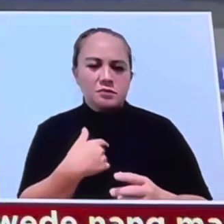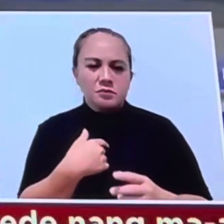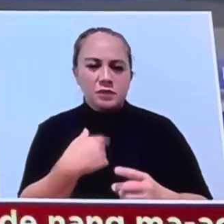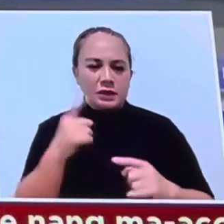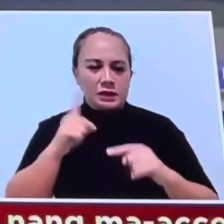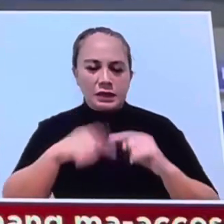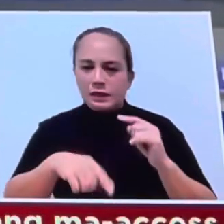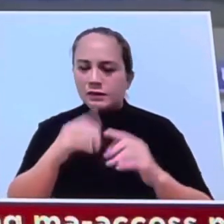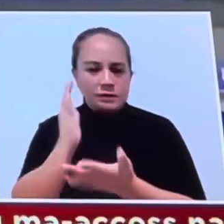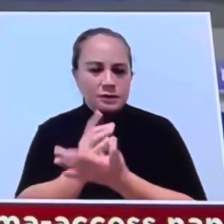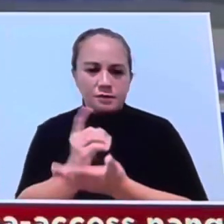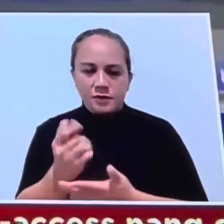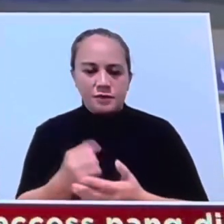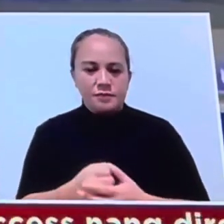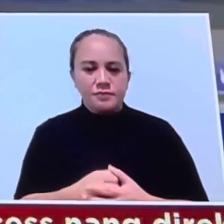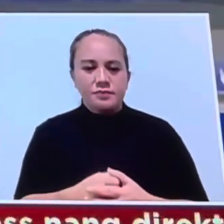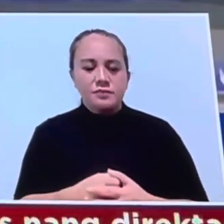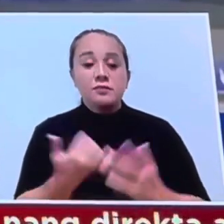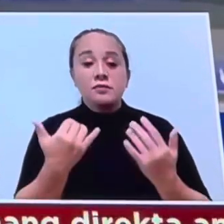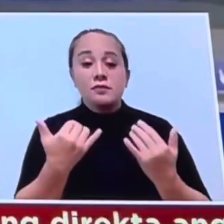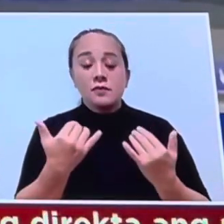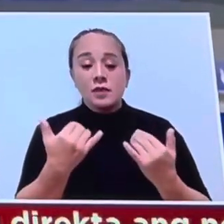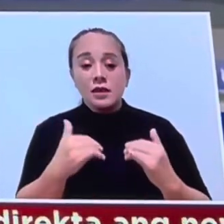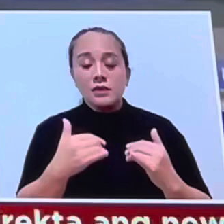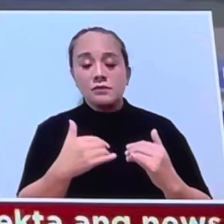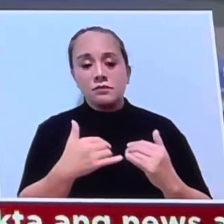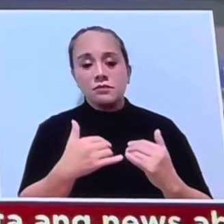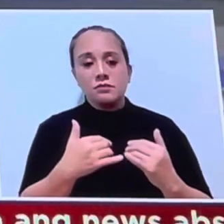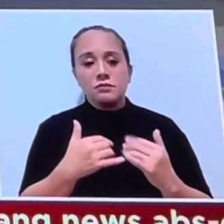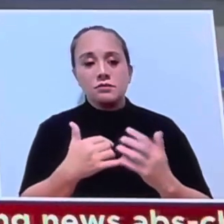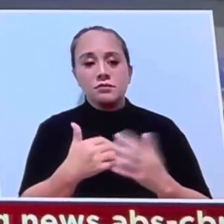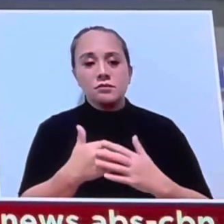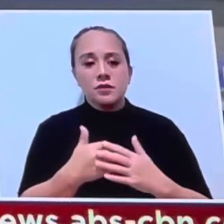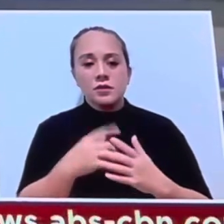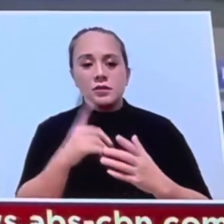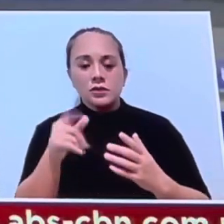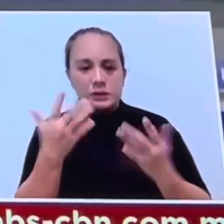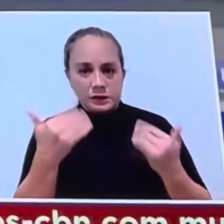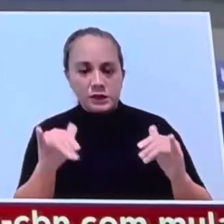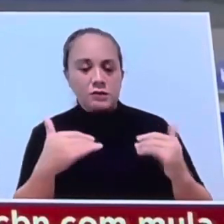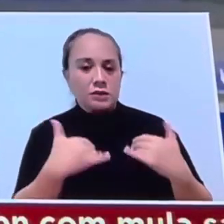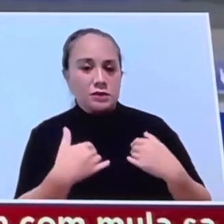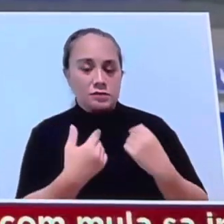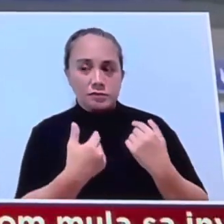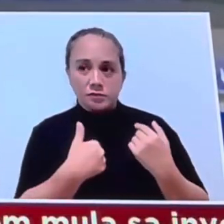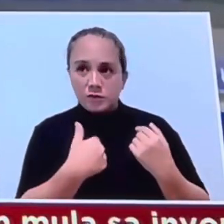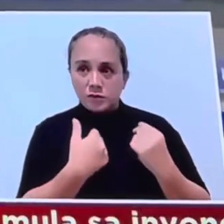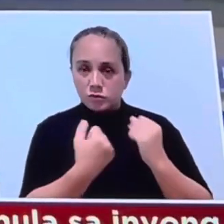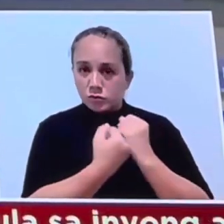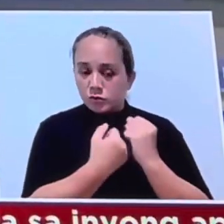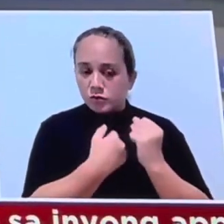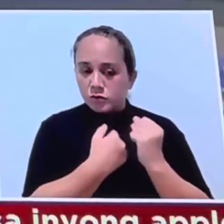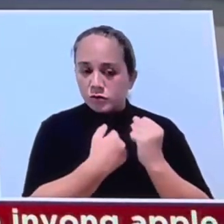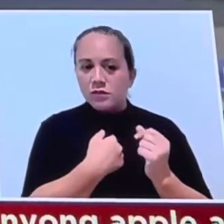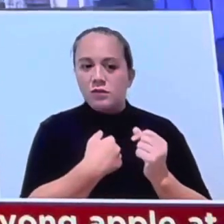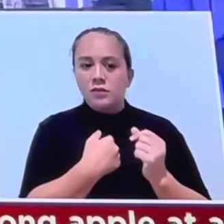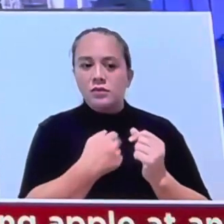mapipigilan. And dun sa mga nandyan pa rin sa akin, I appreciate them very, very right.